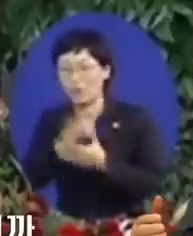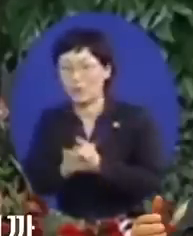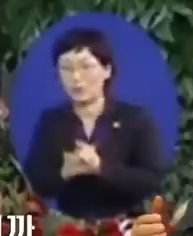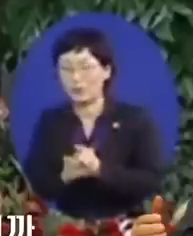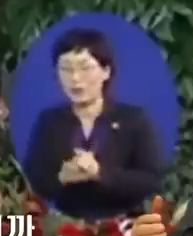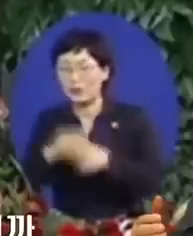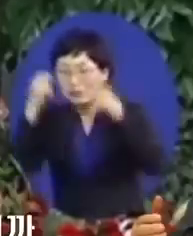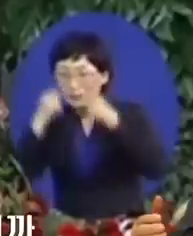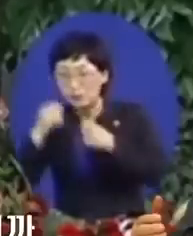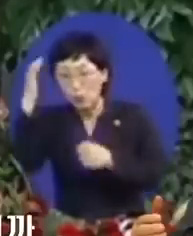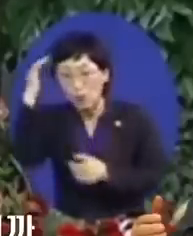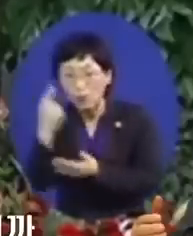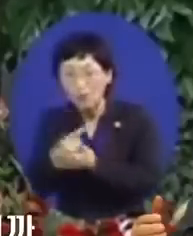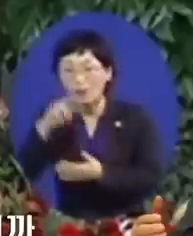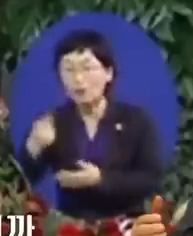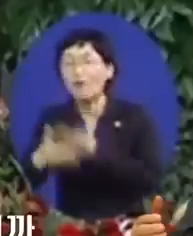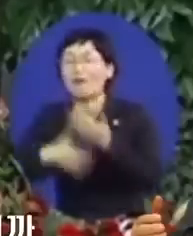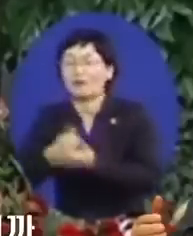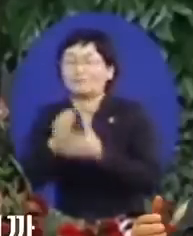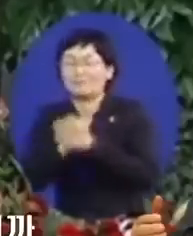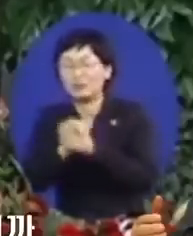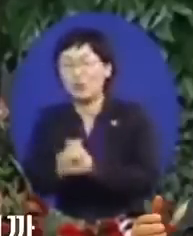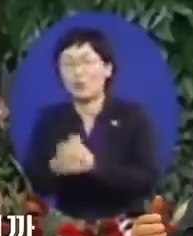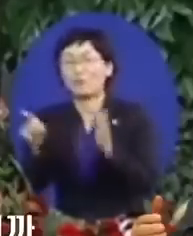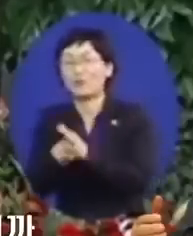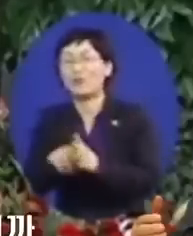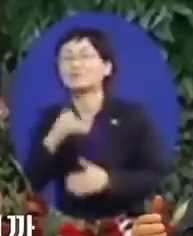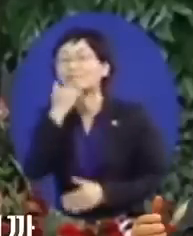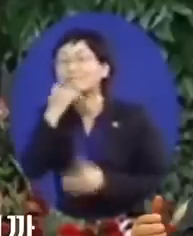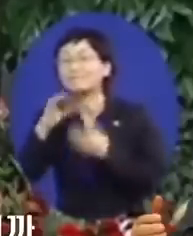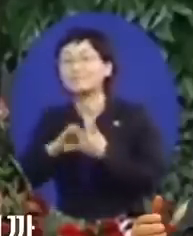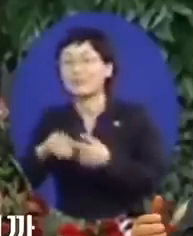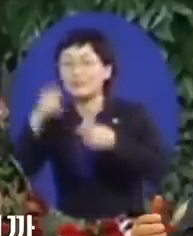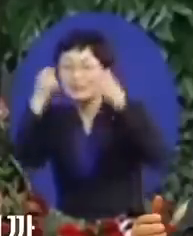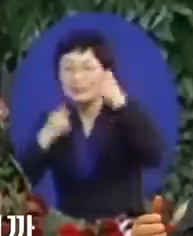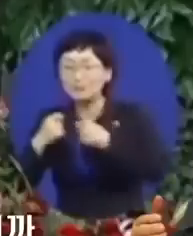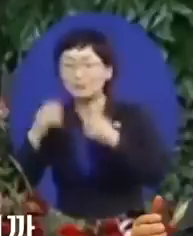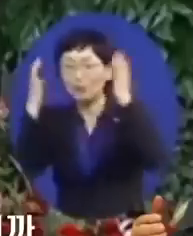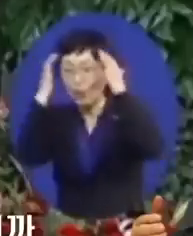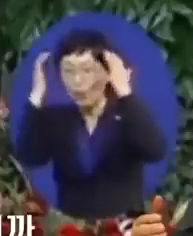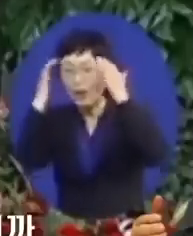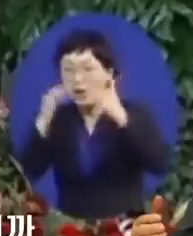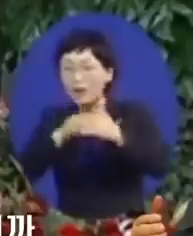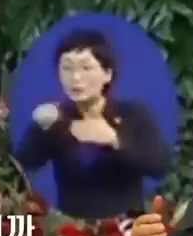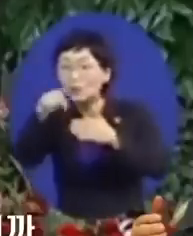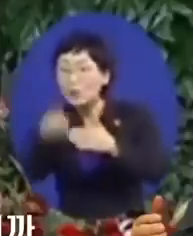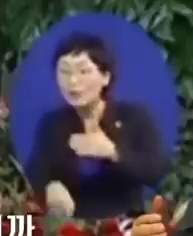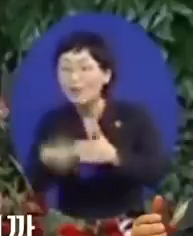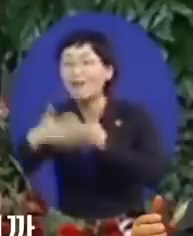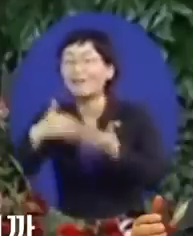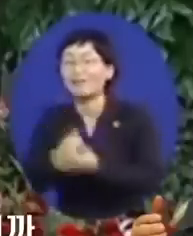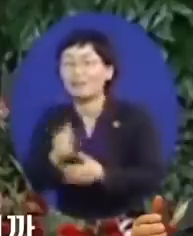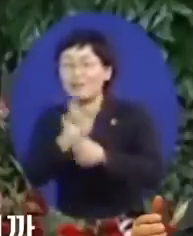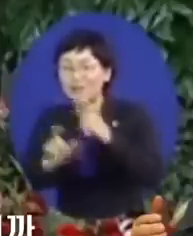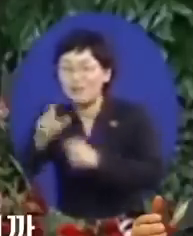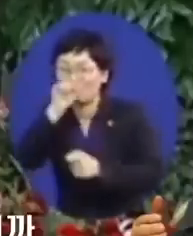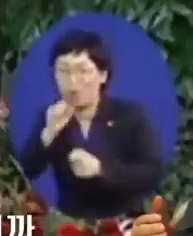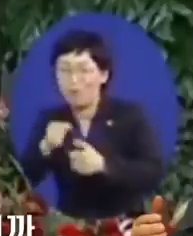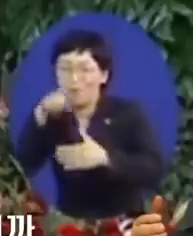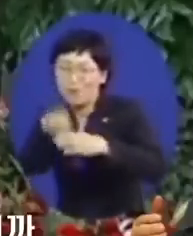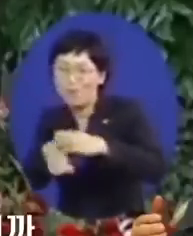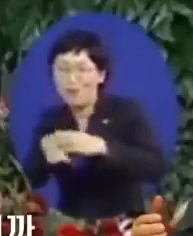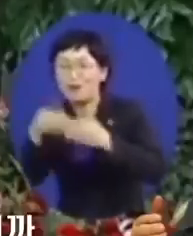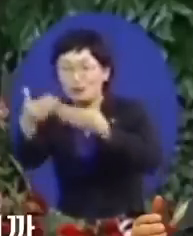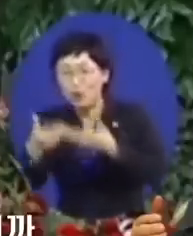때라도 우리가 하나님께 기도하고 하나님을 믿고 기다리면 슬픔과 고난의 보따리 속에 하나님이 더 좋은 것을